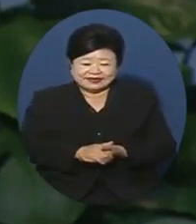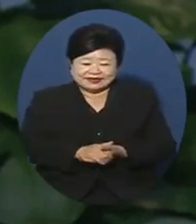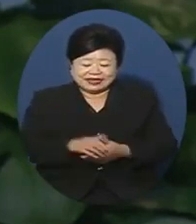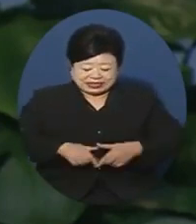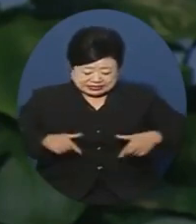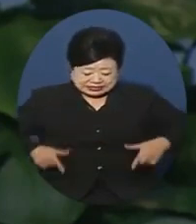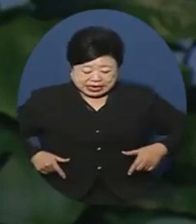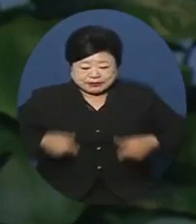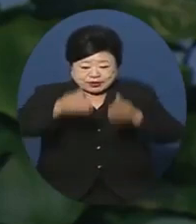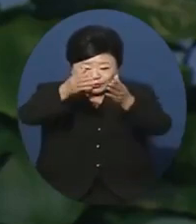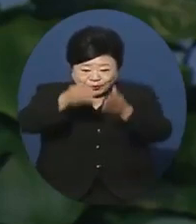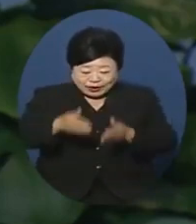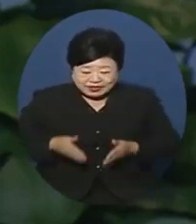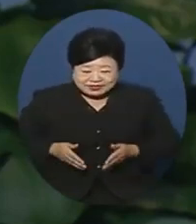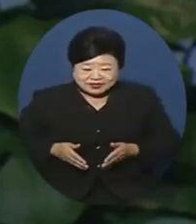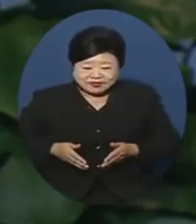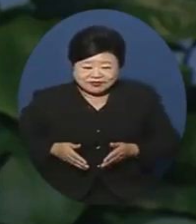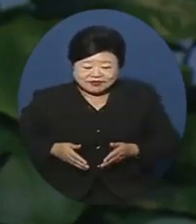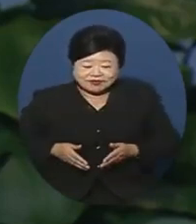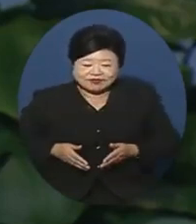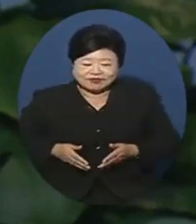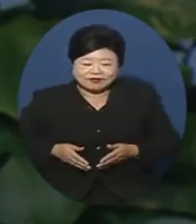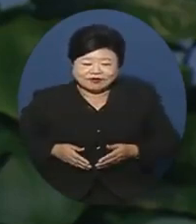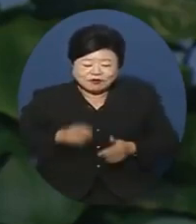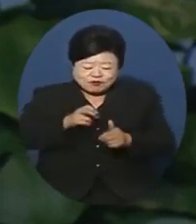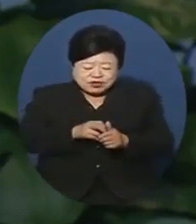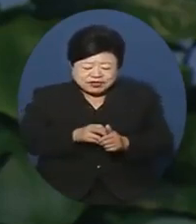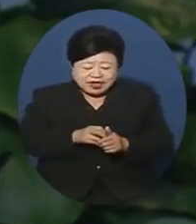자비를 통해서 없어지고